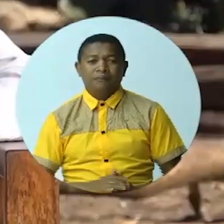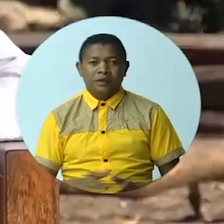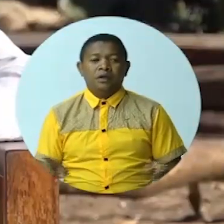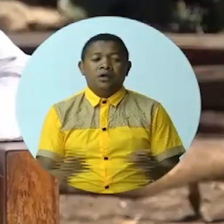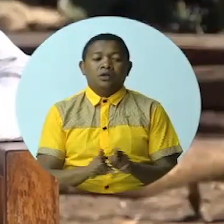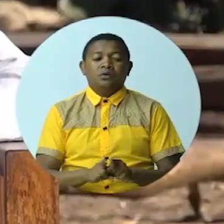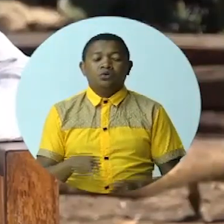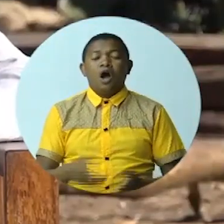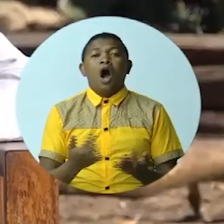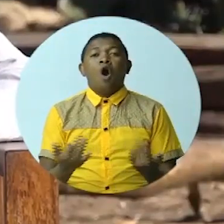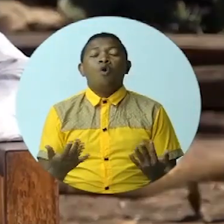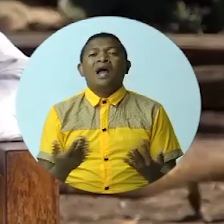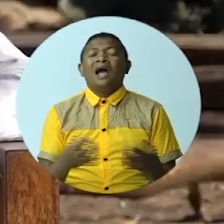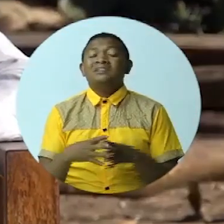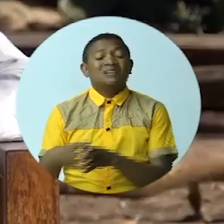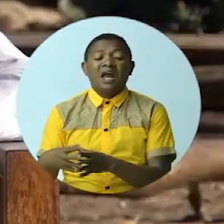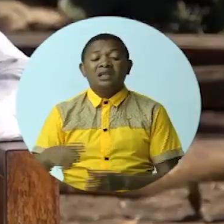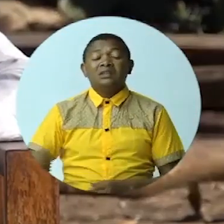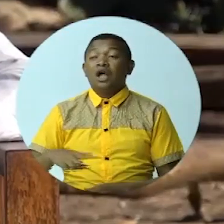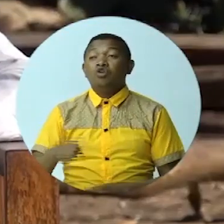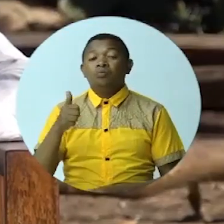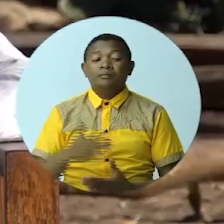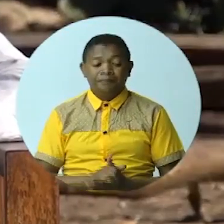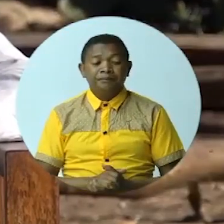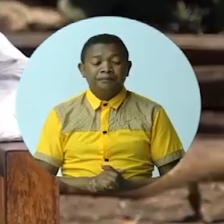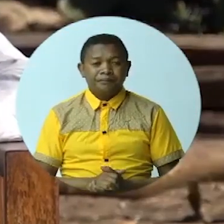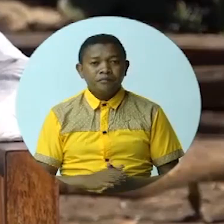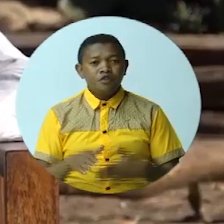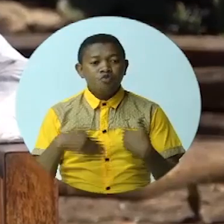Ho an'ny taolaniary manokana dia